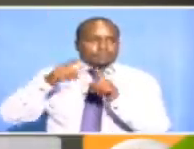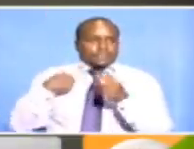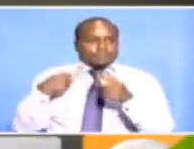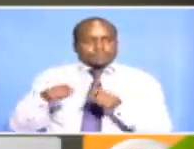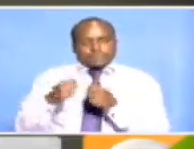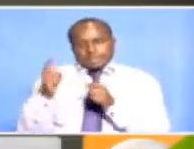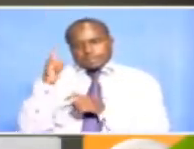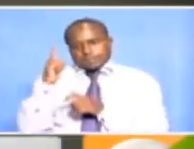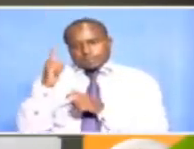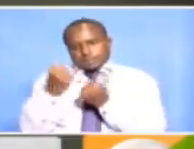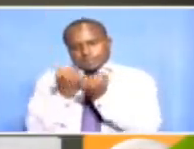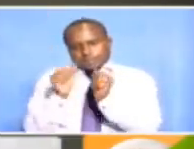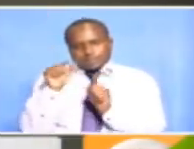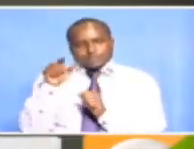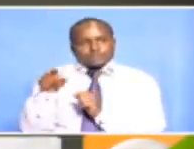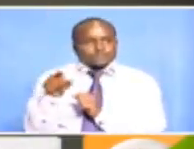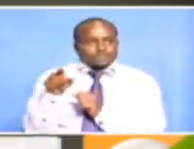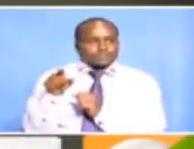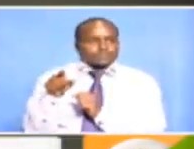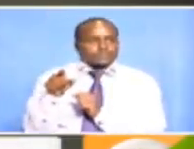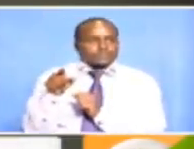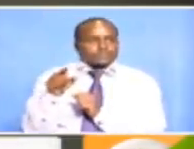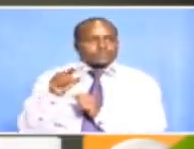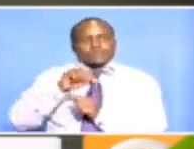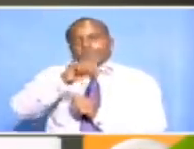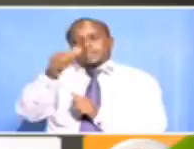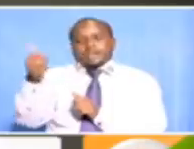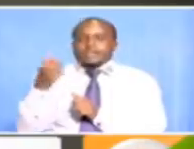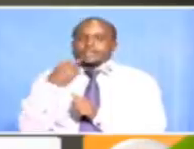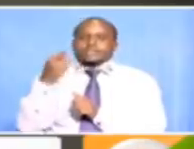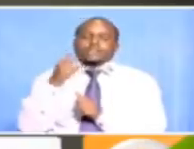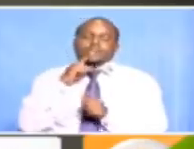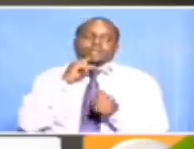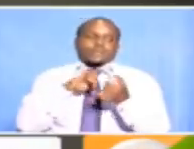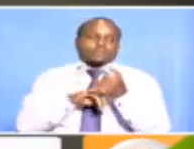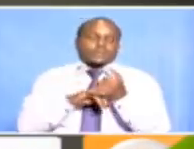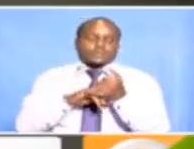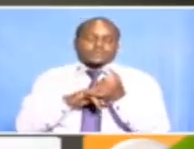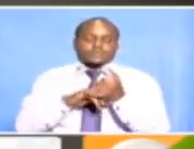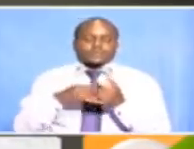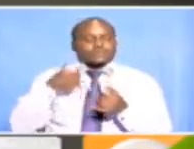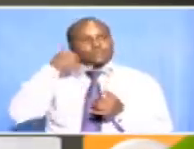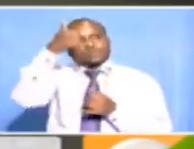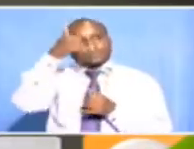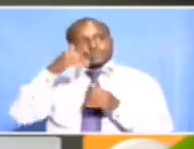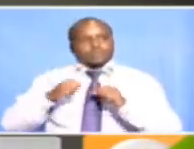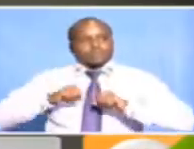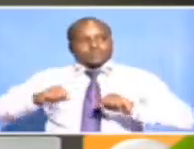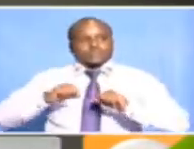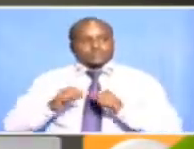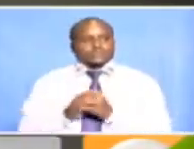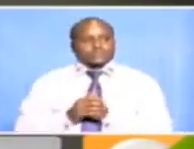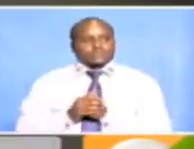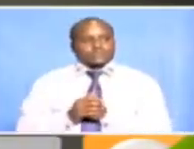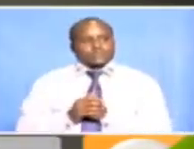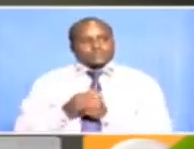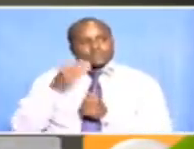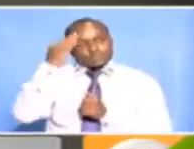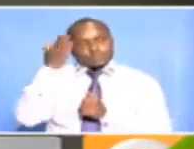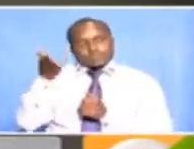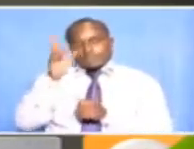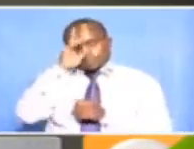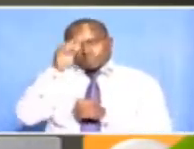sheria na kuachilia wewe. Au wengine nimemwambia mzee apige huko juu. Unajua hapo tuko na